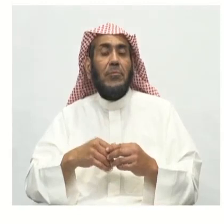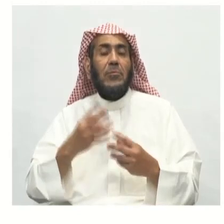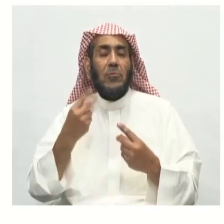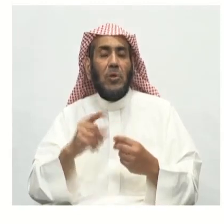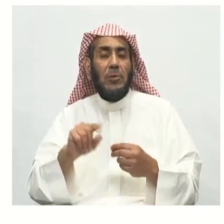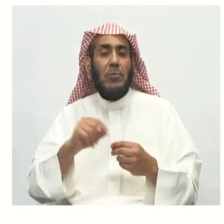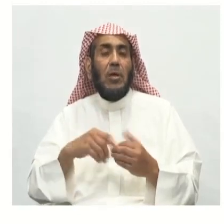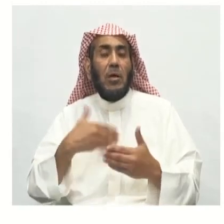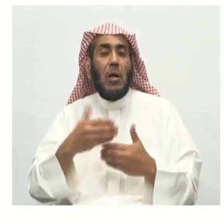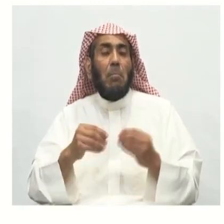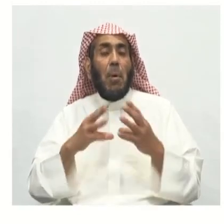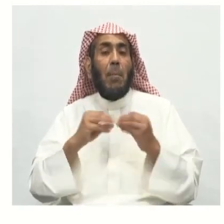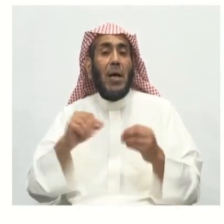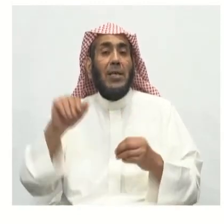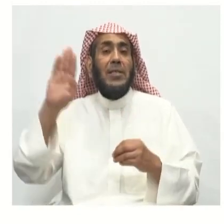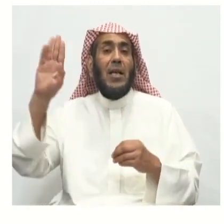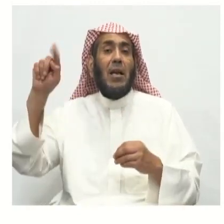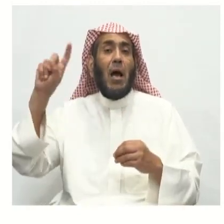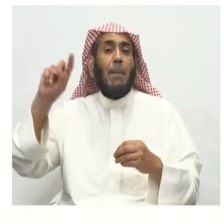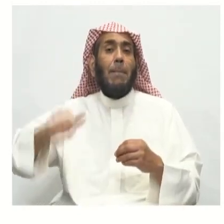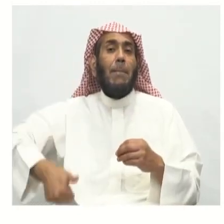جيد طيب ما معنى